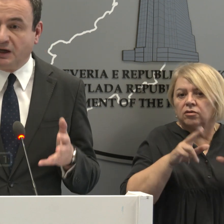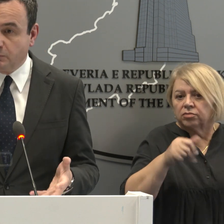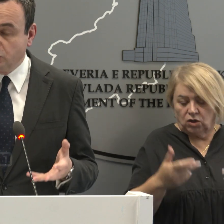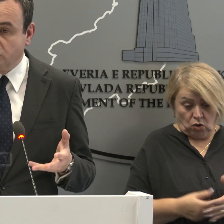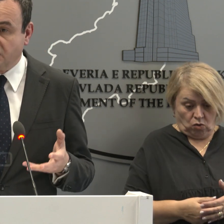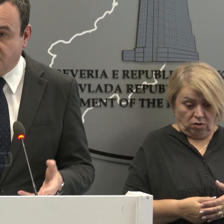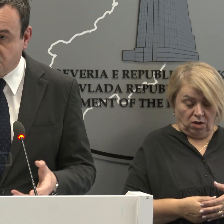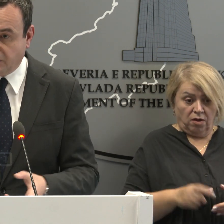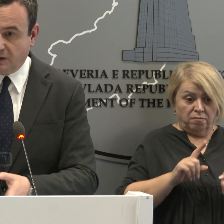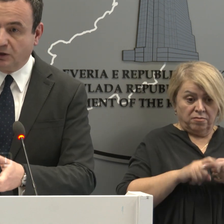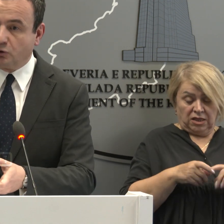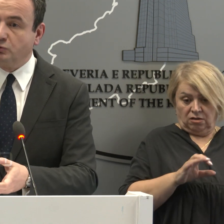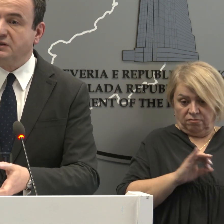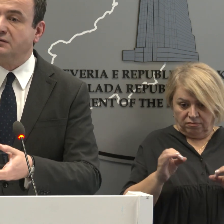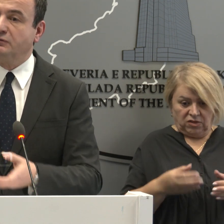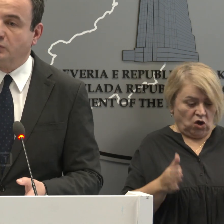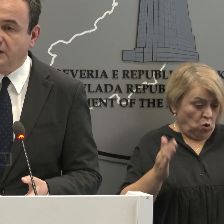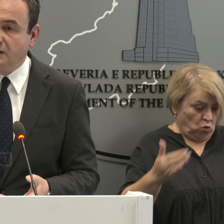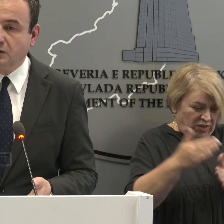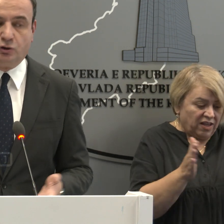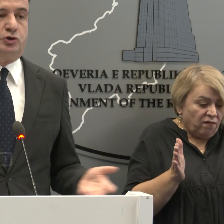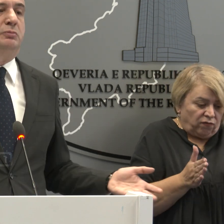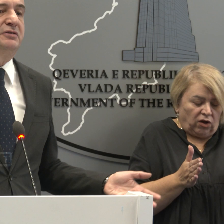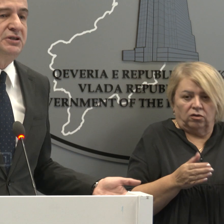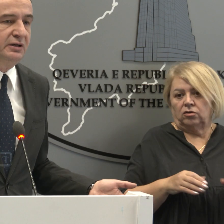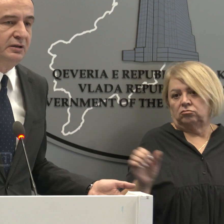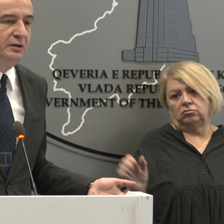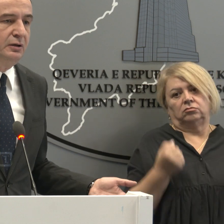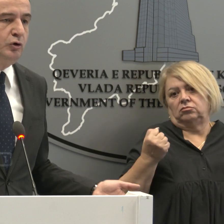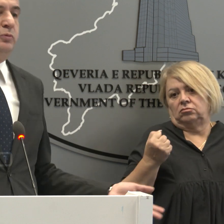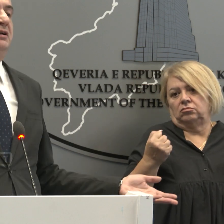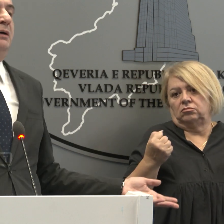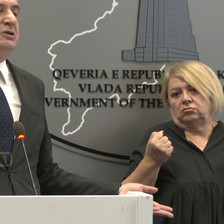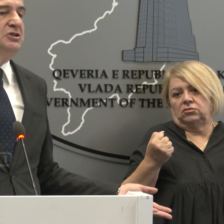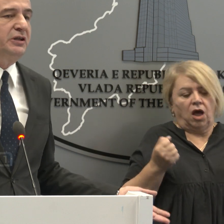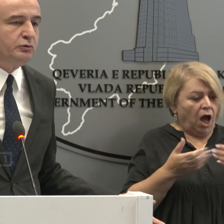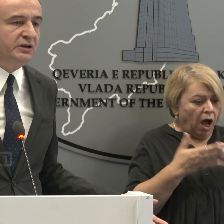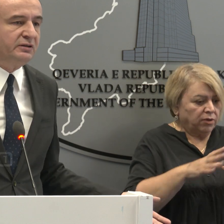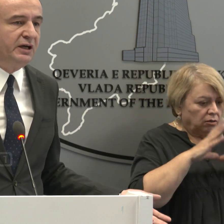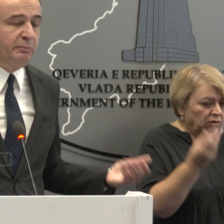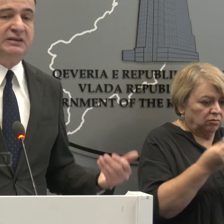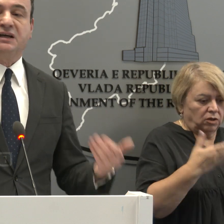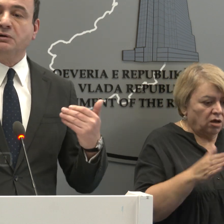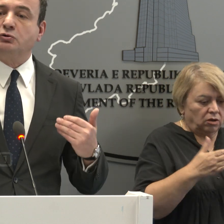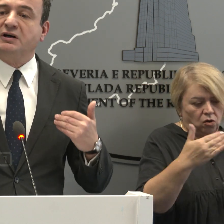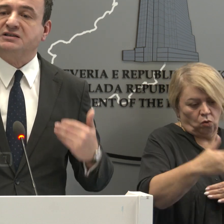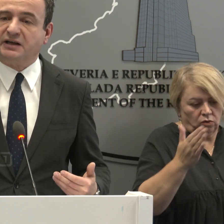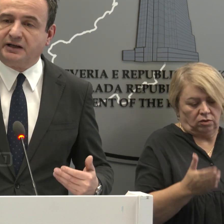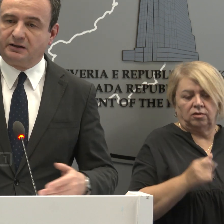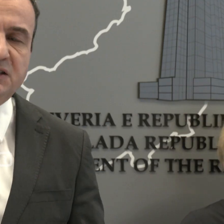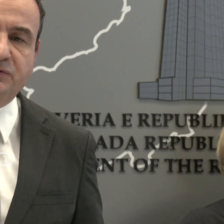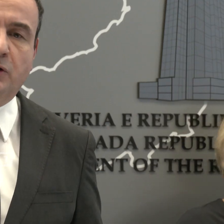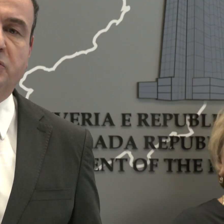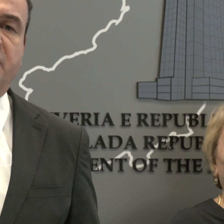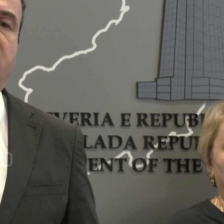po kur janë produktet e gatshme në kuti të vogla, kjo është shumë më vështirë. Nuk mund t'i hapësh të gjitha kutitë, prandaj kemi kërkuar në